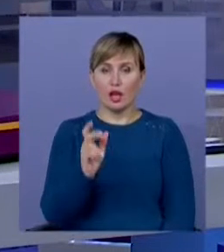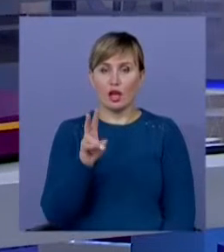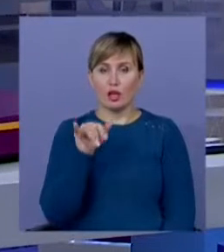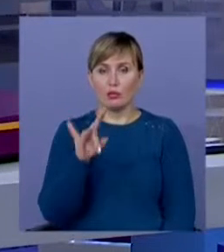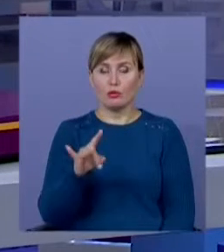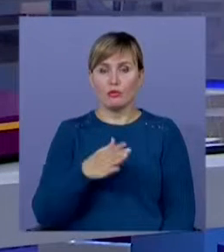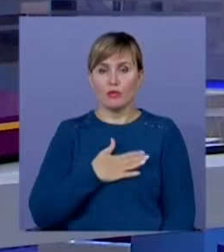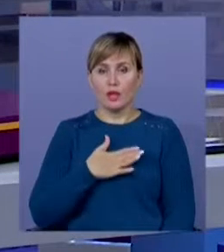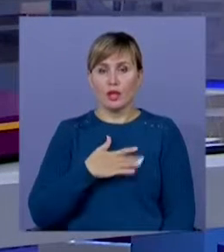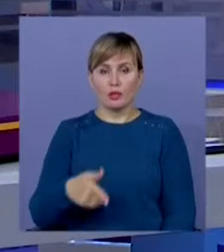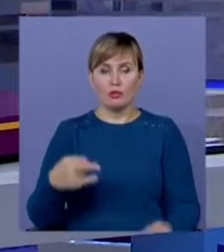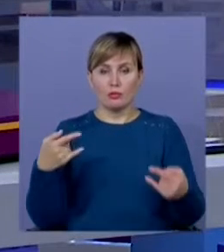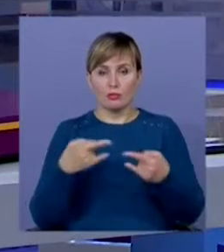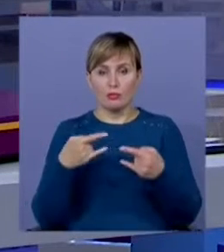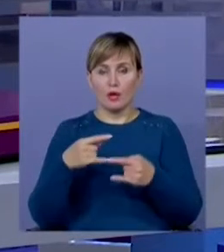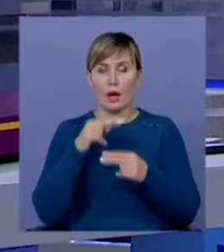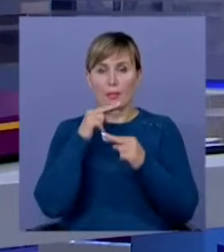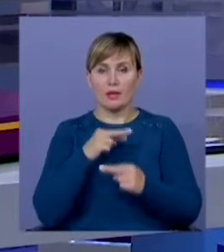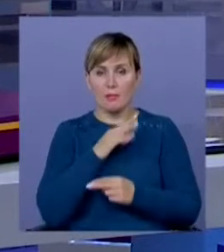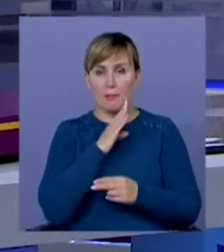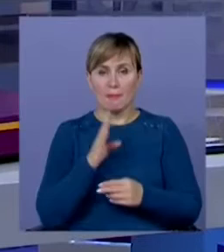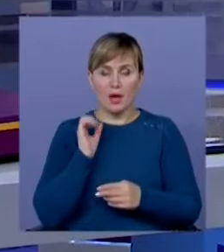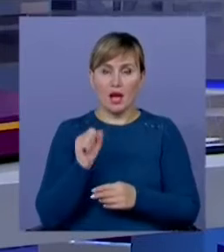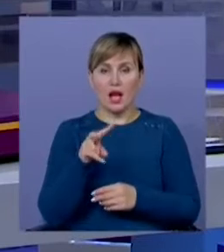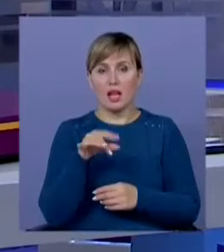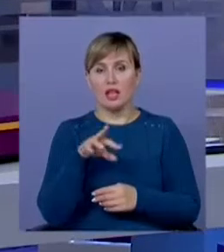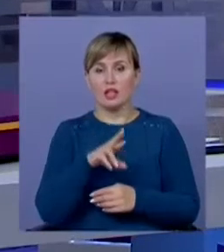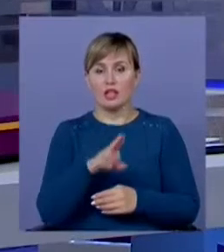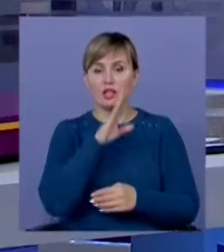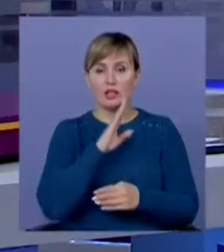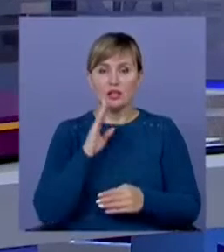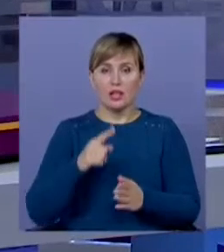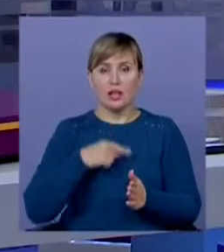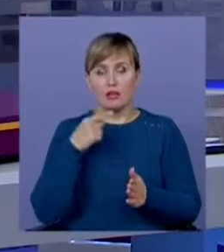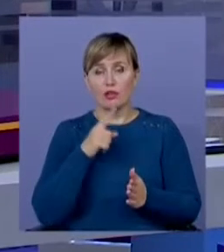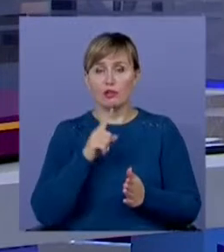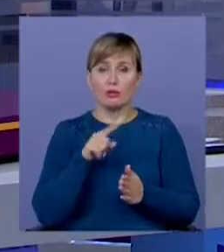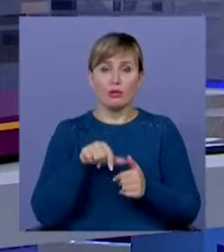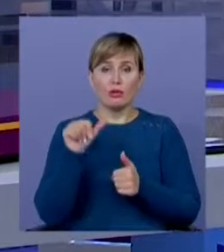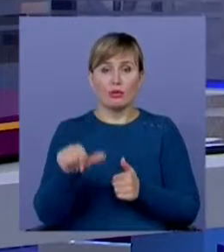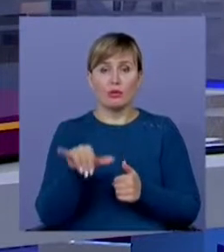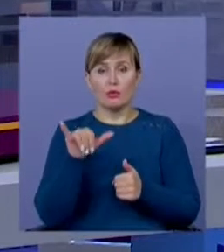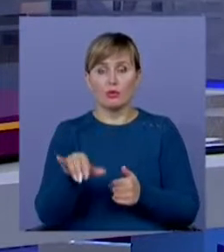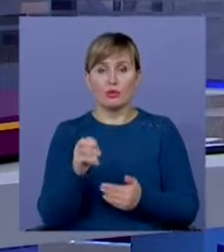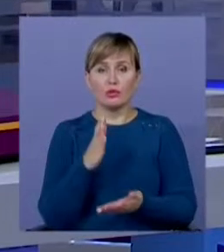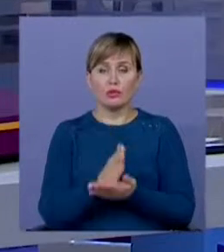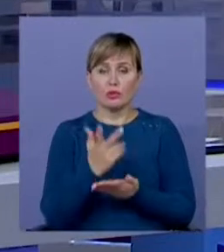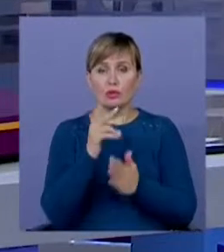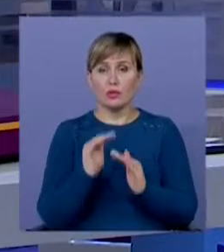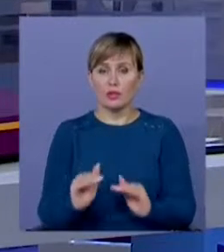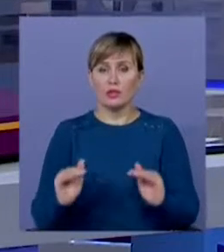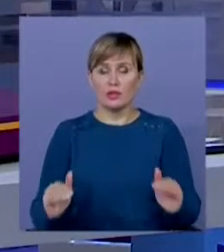В нашу редакцию обратилась мама девушки Алия Алишева. Женщина говорит, что кроме Акнур у нее есть еще трое